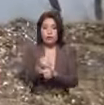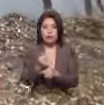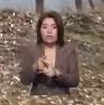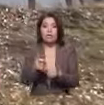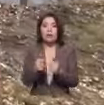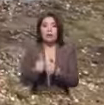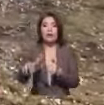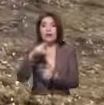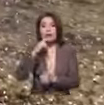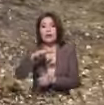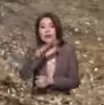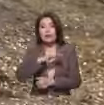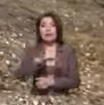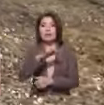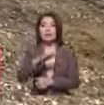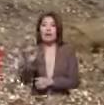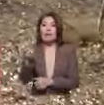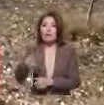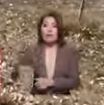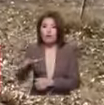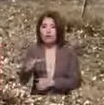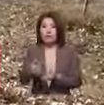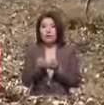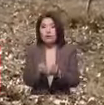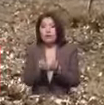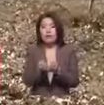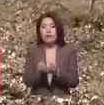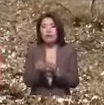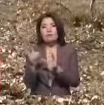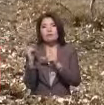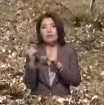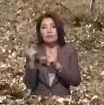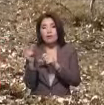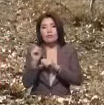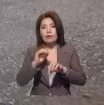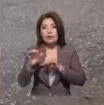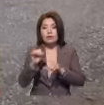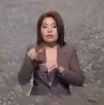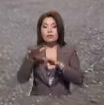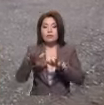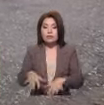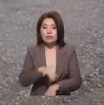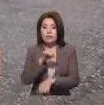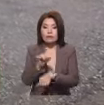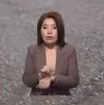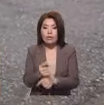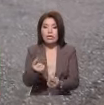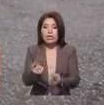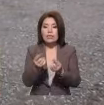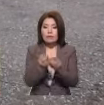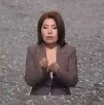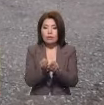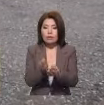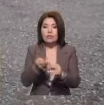мен Ресейдің жүк тасымалдаушы су көліктері осы айлаққа келіп тұрақтайтын болған. Мына ірі жүк тасымалдаушы